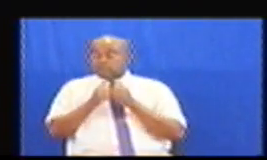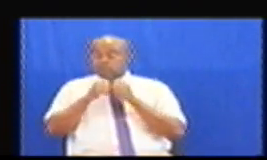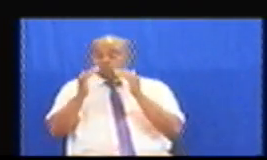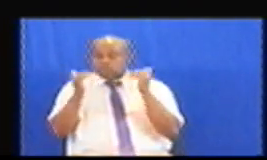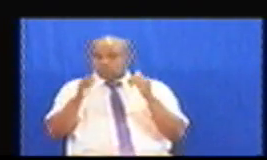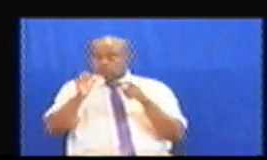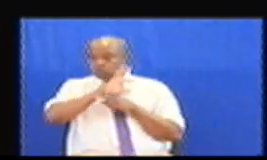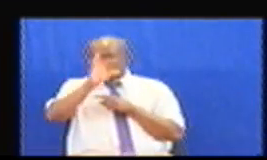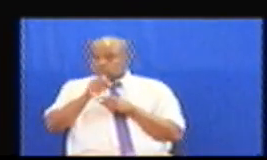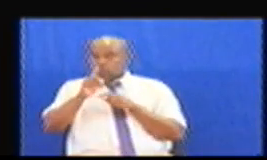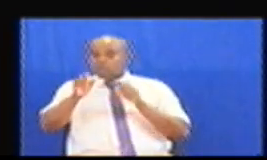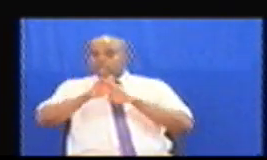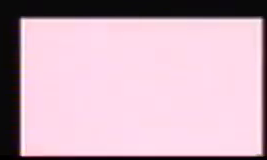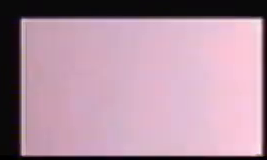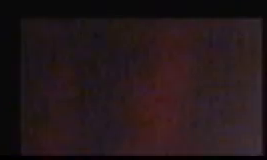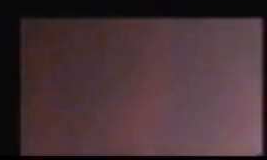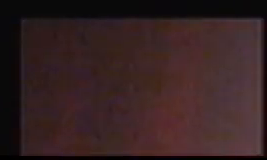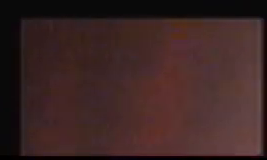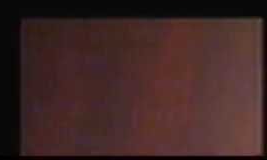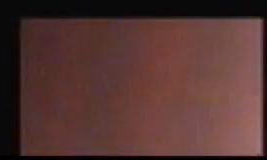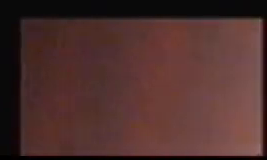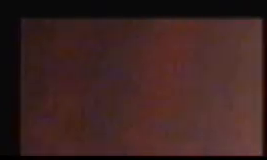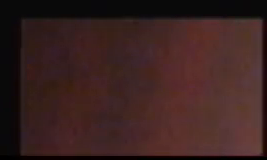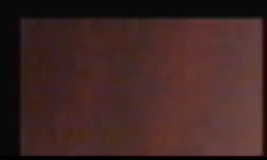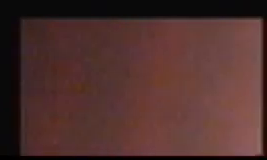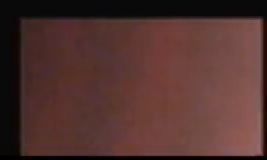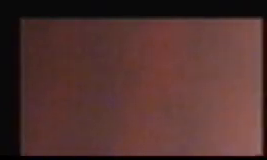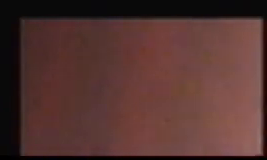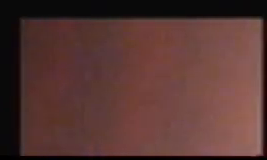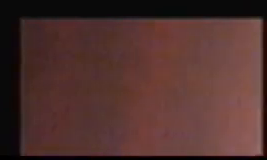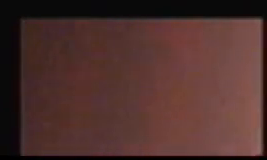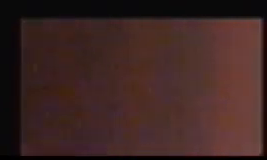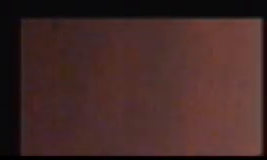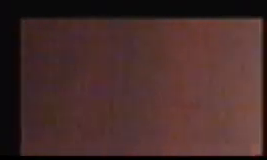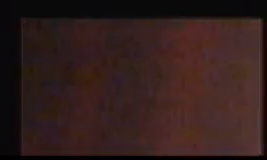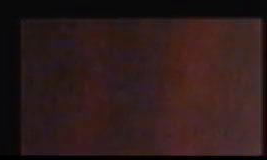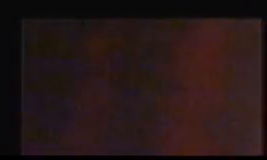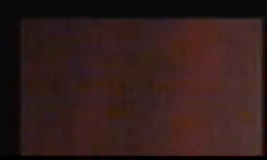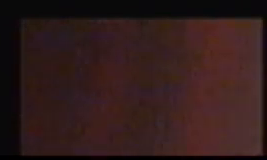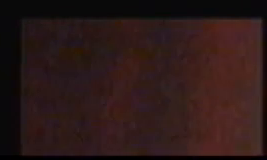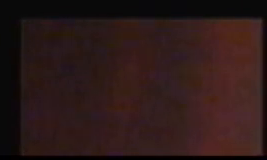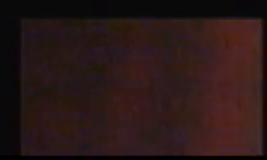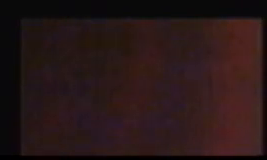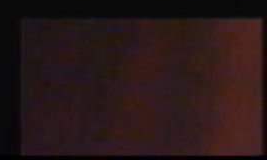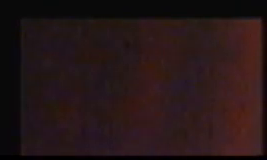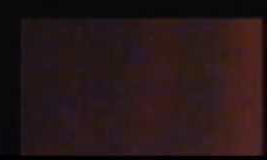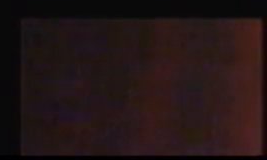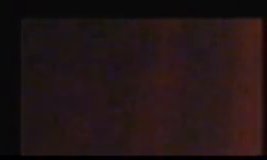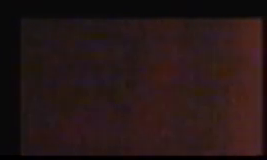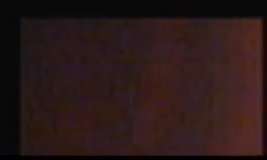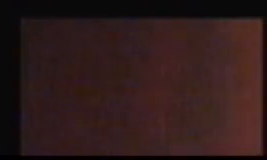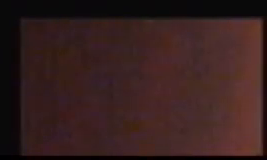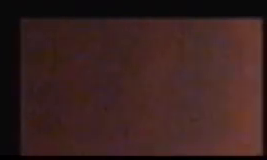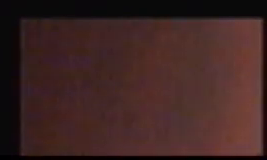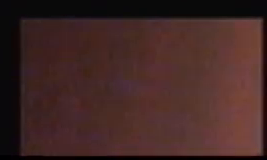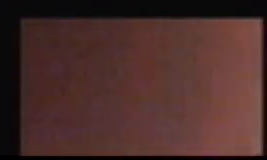watu wote watakuwa na amani. Mheshimiwa Speaker, licha ya hiyo, bado sheria yetu ya uchaguzi